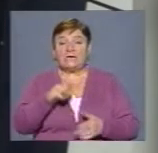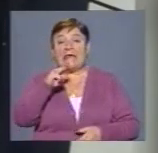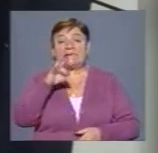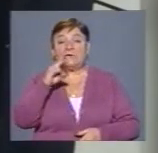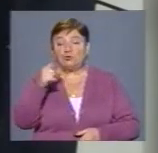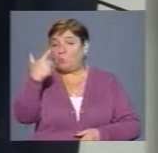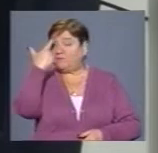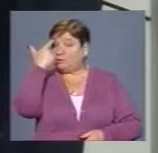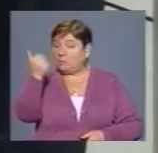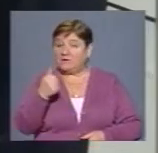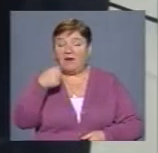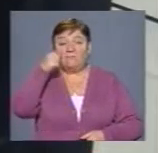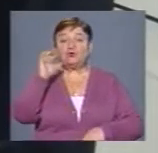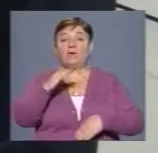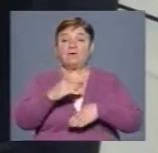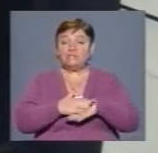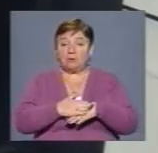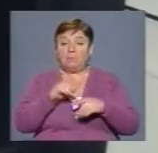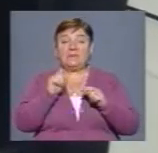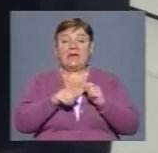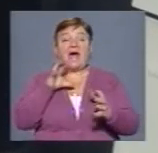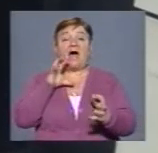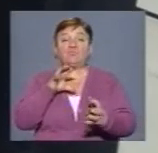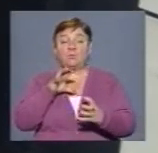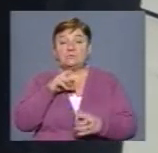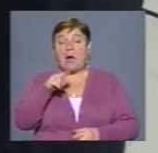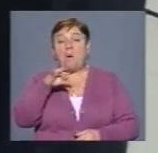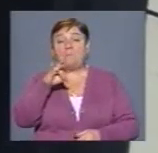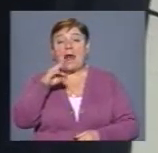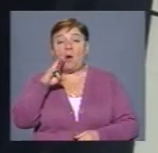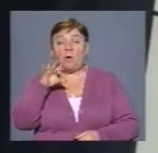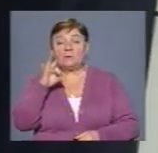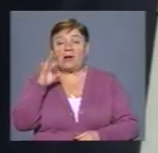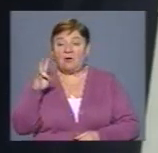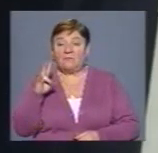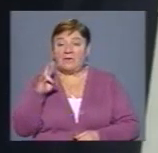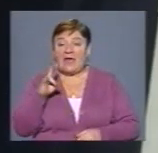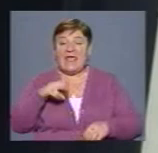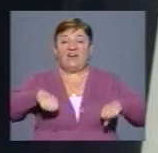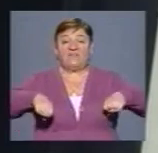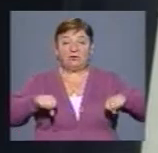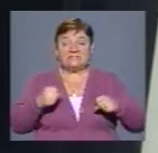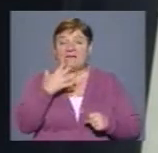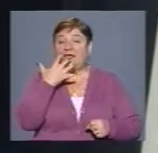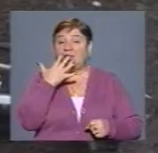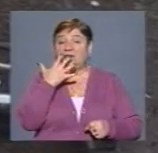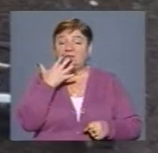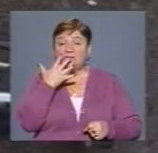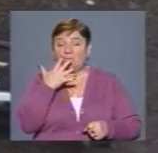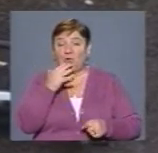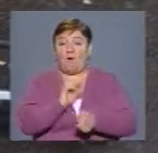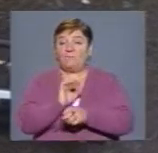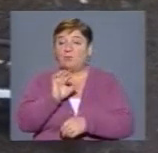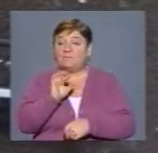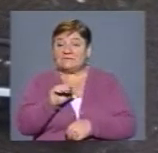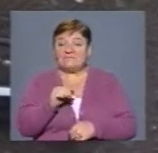повідомила, учора надвечір під час огляду рейсового автобуса Прага-Драгово виявили квадроцикл іноземного виробництва. Прикордонники